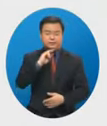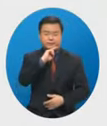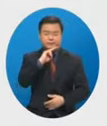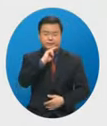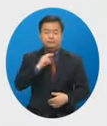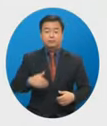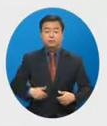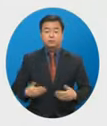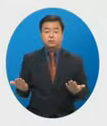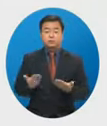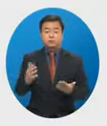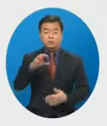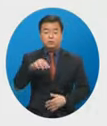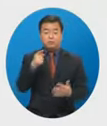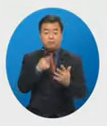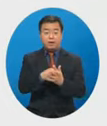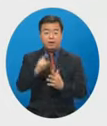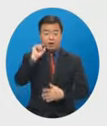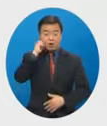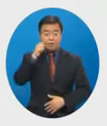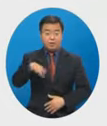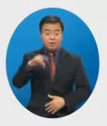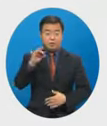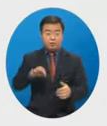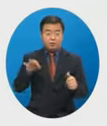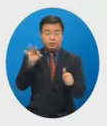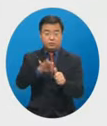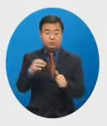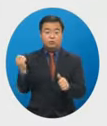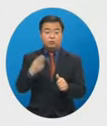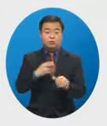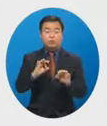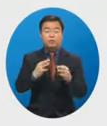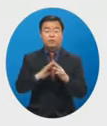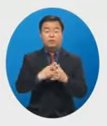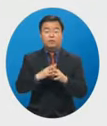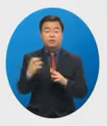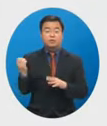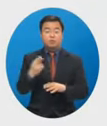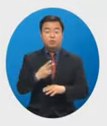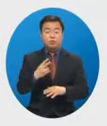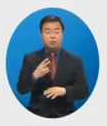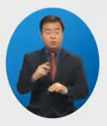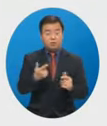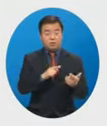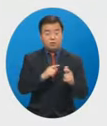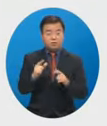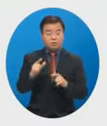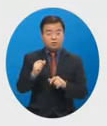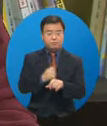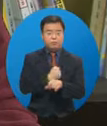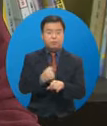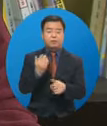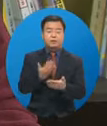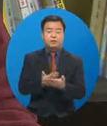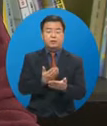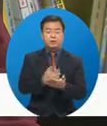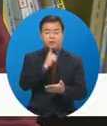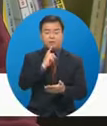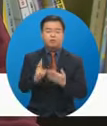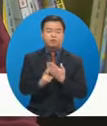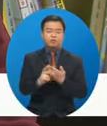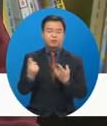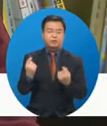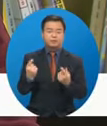파악이 어렵고 선입금 이나 신분증 통장 등을 요구하는 경우에도 불량 알바 일 가능성이 큽니다 동아원